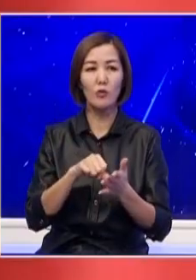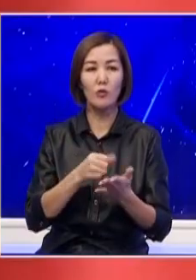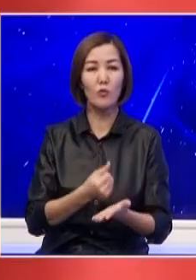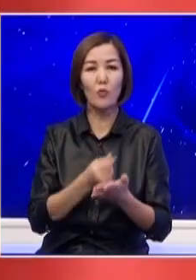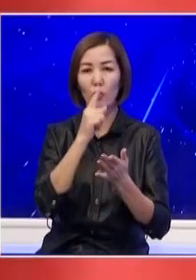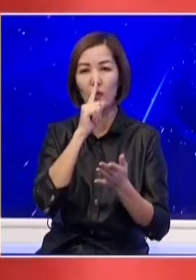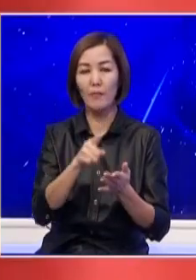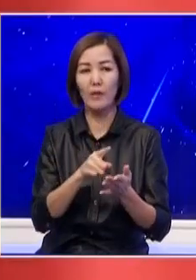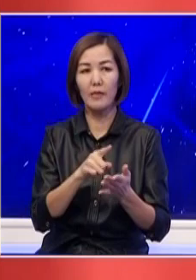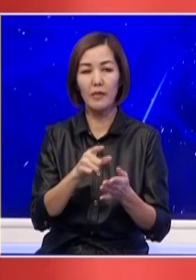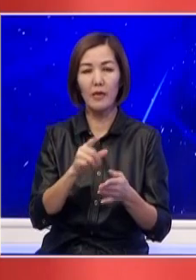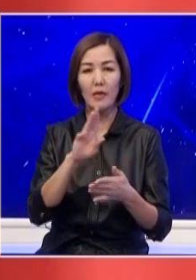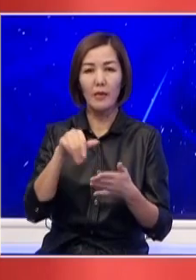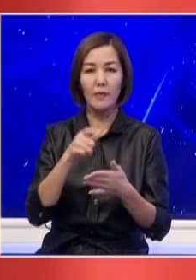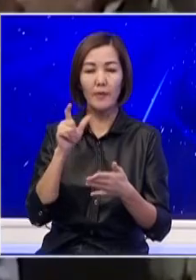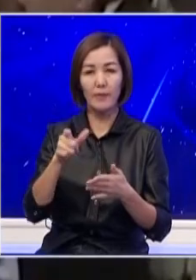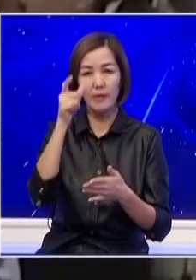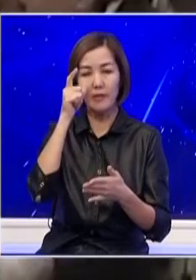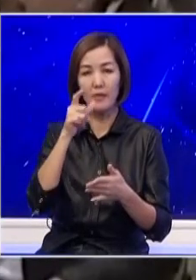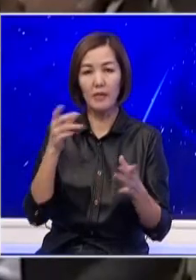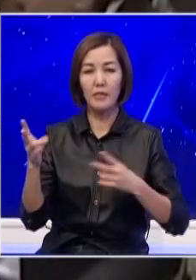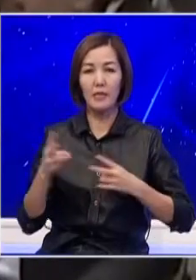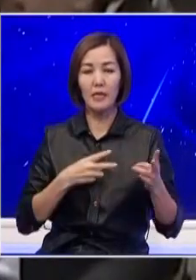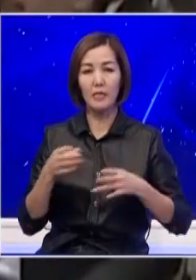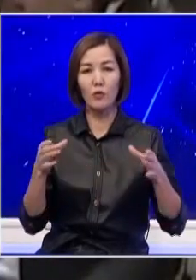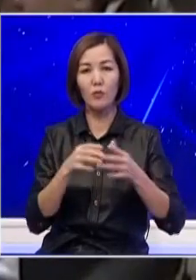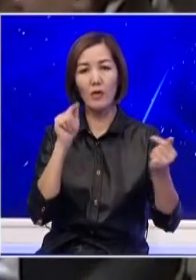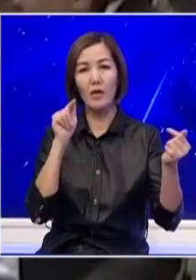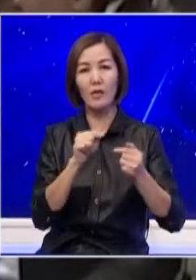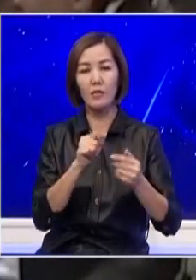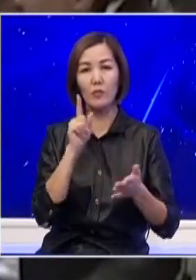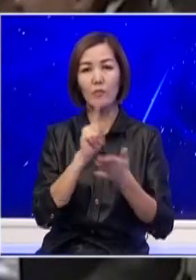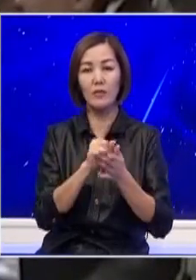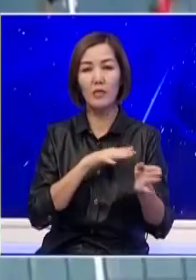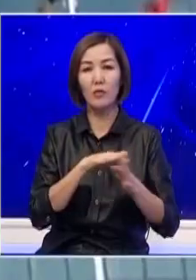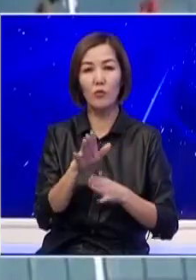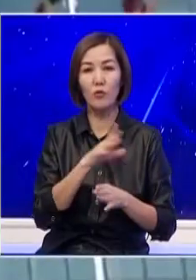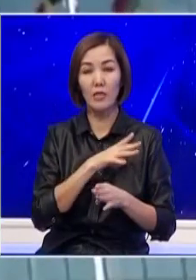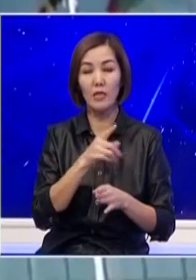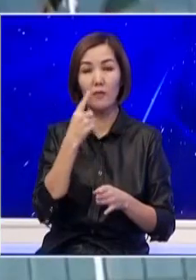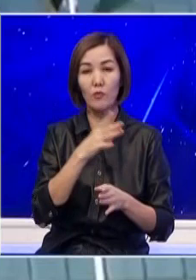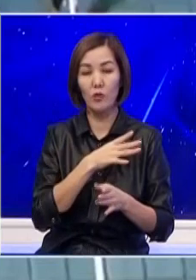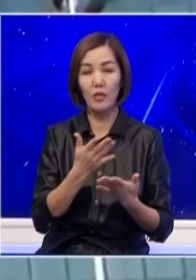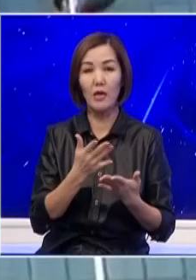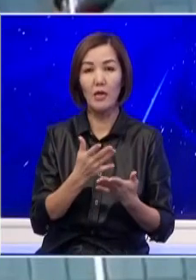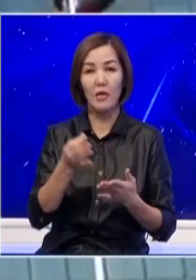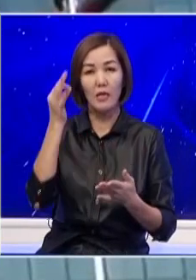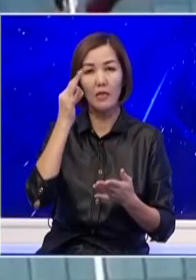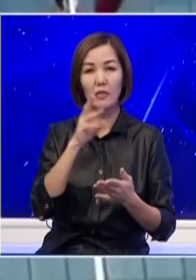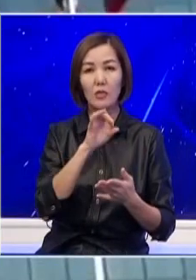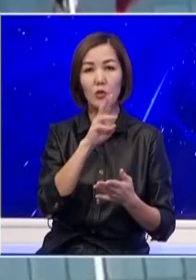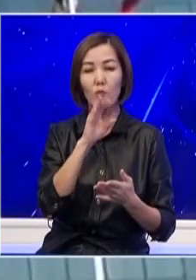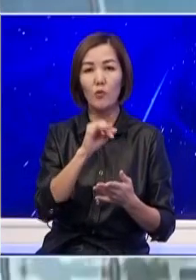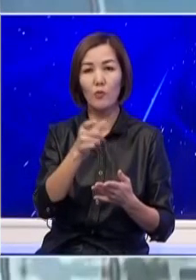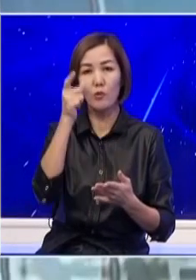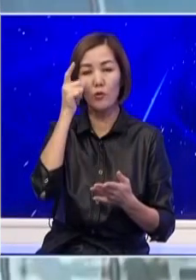мәлімдеді. Режеп Тайып Ердоған Швециядан террористік ұйымдарға қарсы күресте өз міндеттерін орындайды деп күтеді. Естеріңізге сала кетейік, Стокгольмдегі